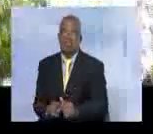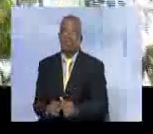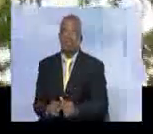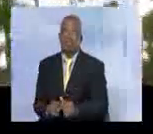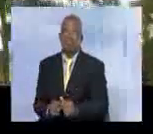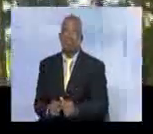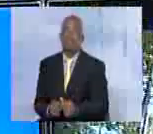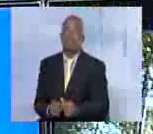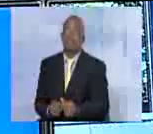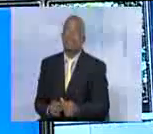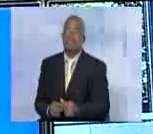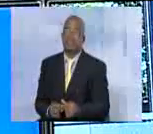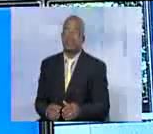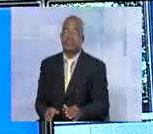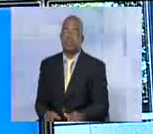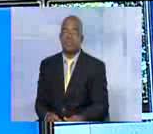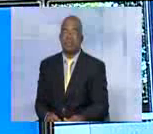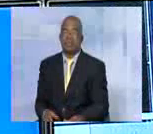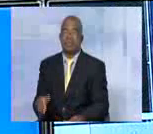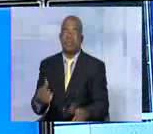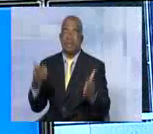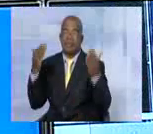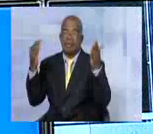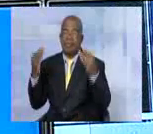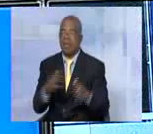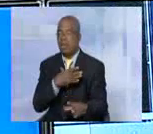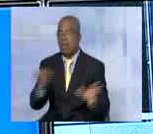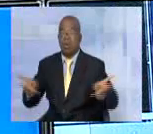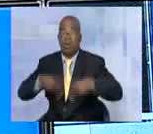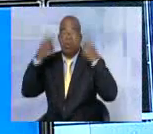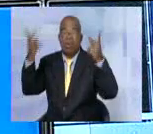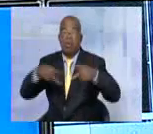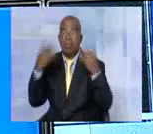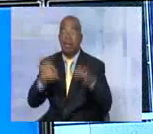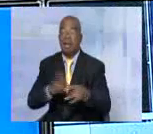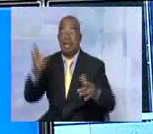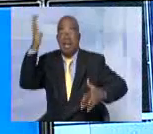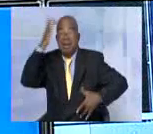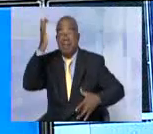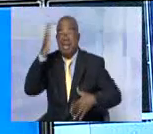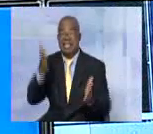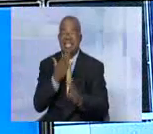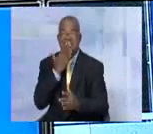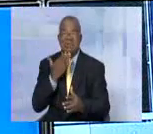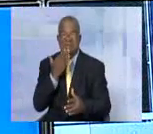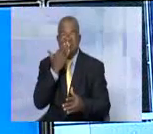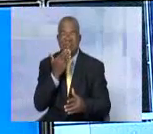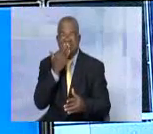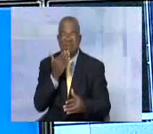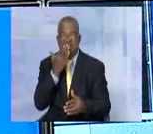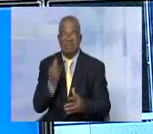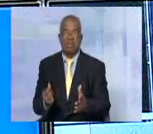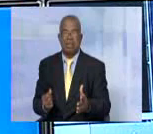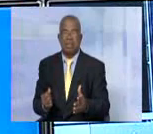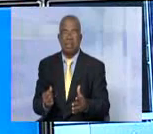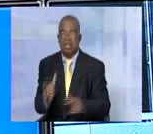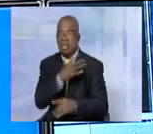dirigeants. Le dépistage du diabète s'invite en entreprise. Les agents de la Direction générale des impôts ont